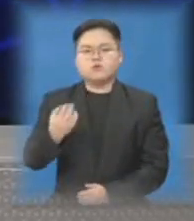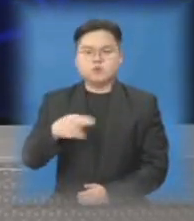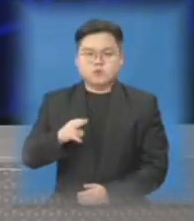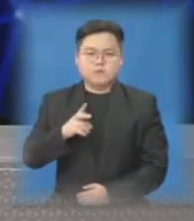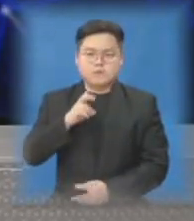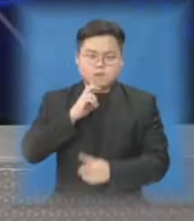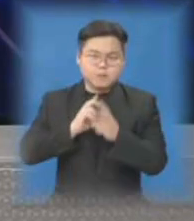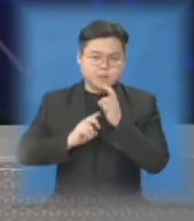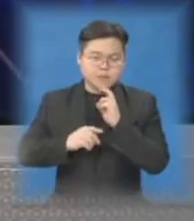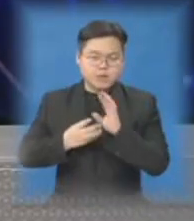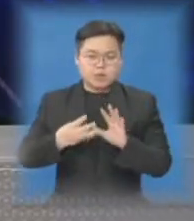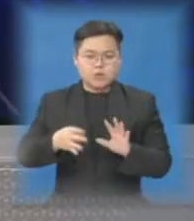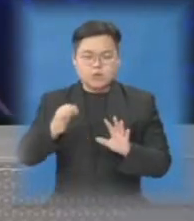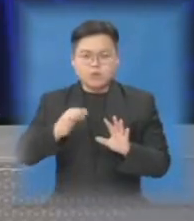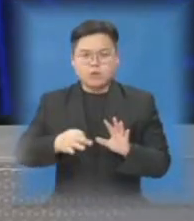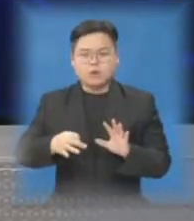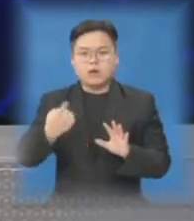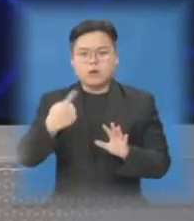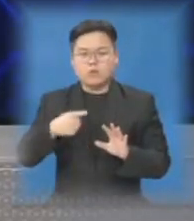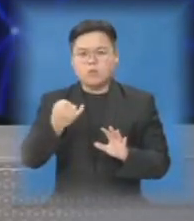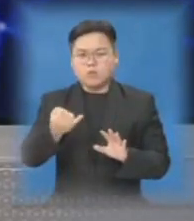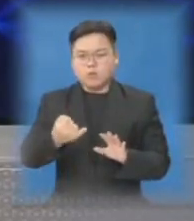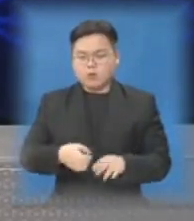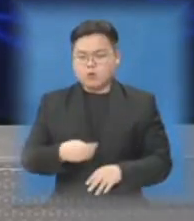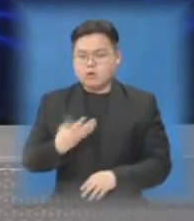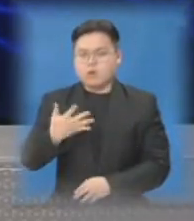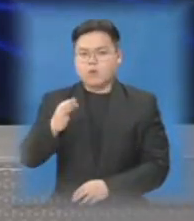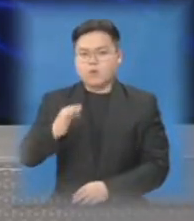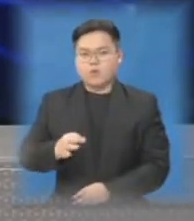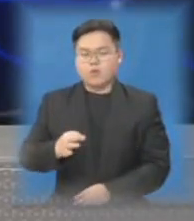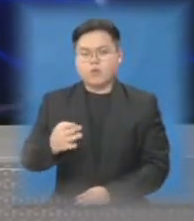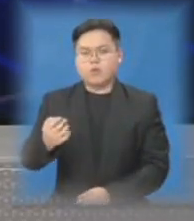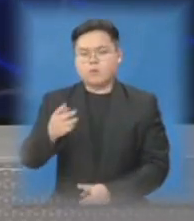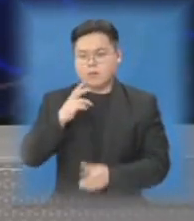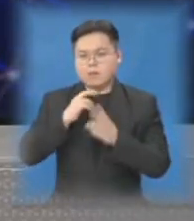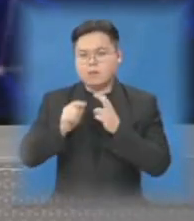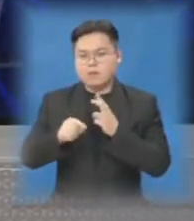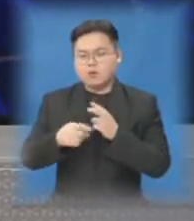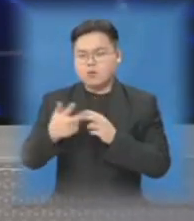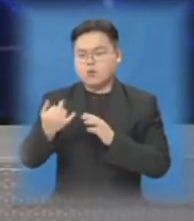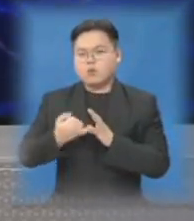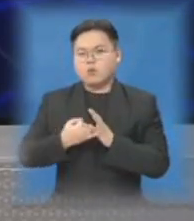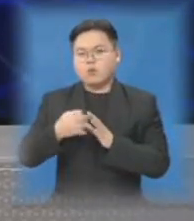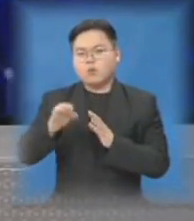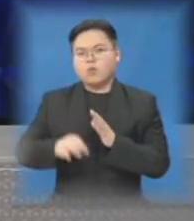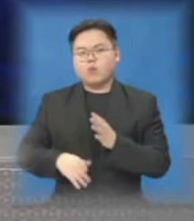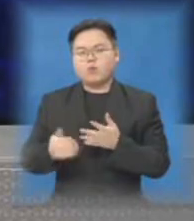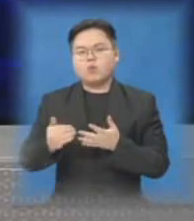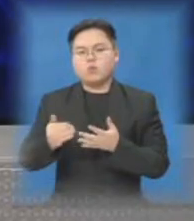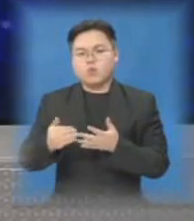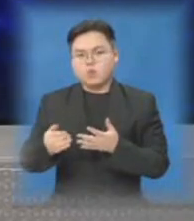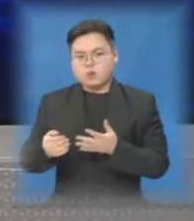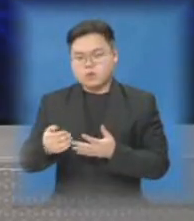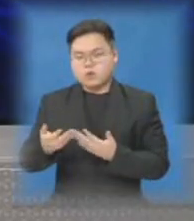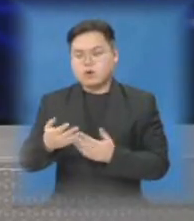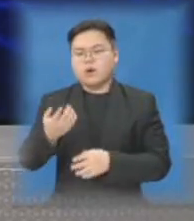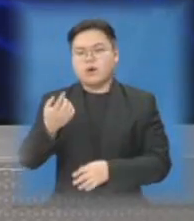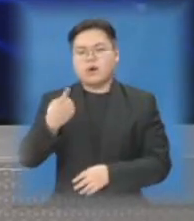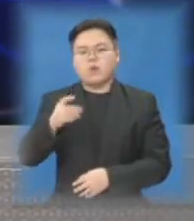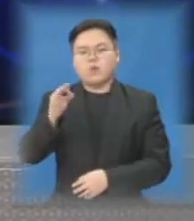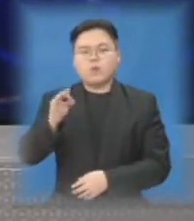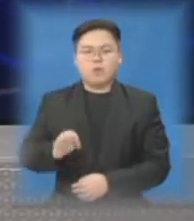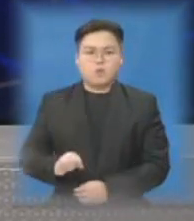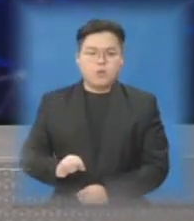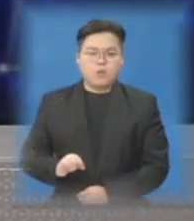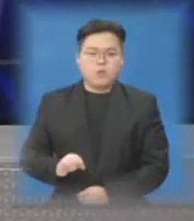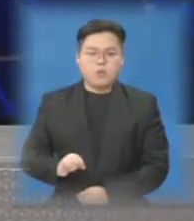Тэр дундаа 9% нь нэн өндөр эрсдэлтэй, 45% нь өндөр эрсдэлтэй, 36% нь дунд зэргийн эрсдэлтэй байгаа бол ердөө 10%